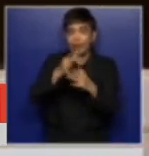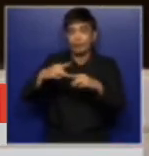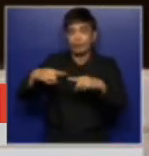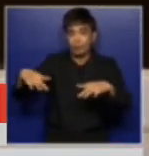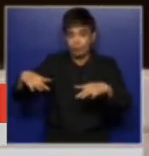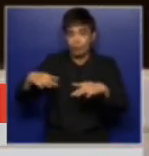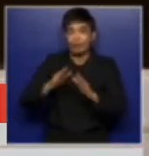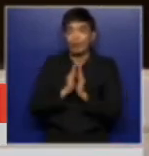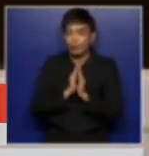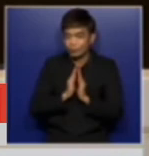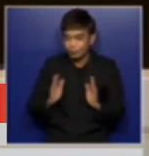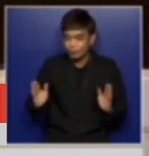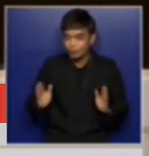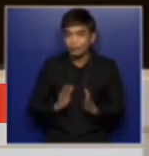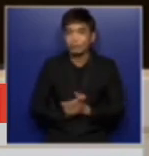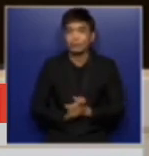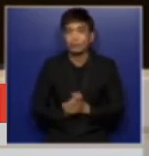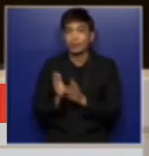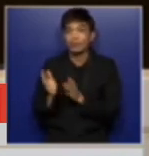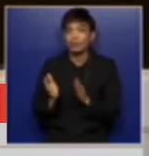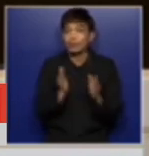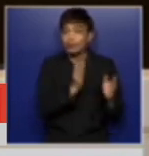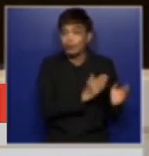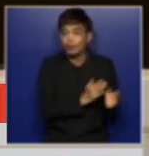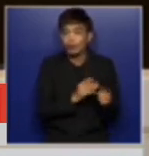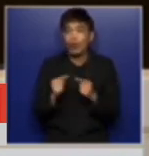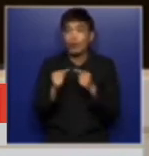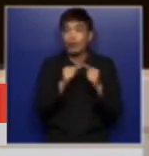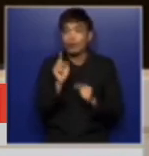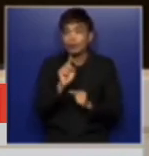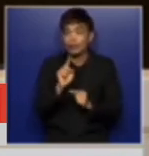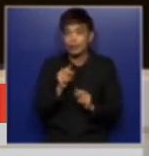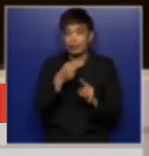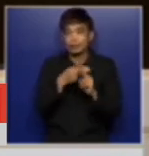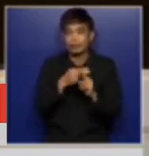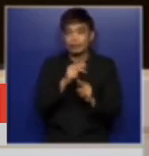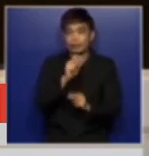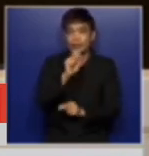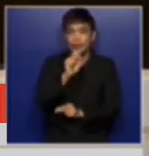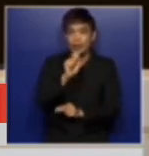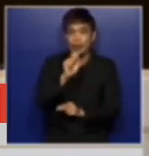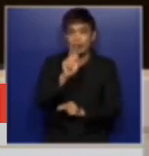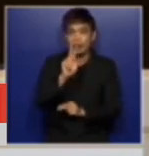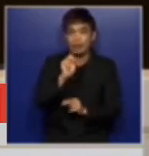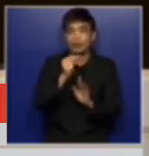านอนุดิษฐ์นาวากาศเอกอนุดิษฐ์นครทัพเชิญนะครับ